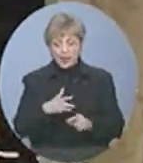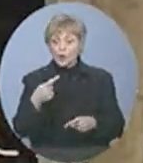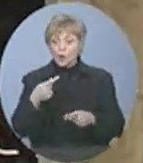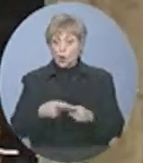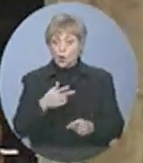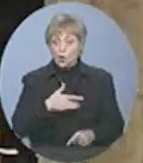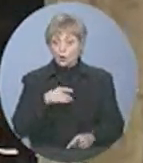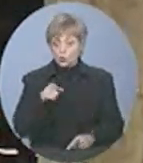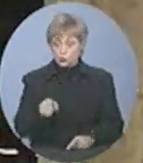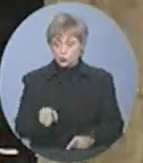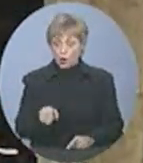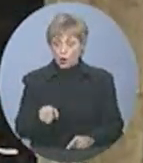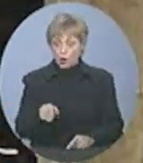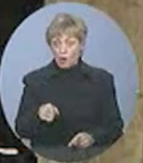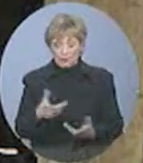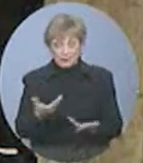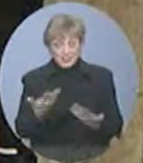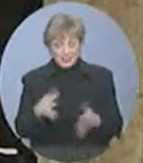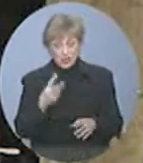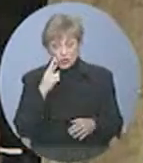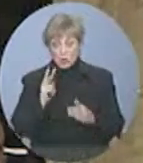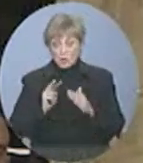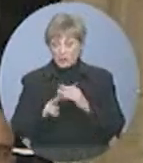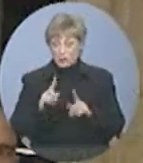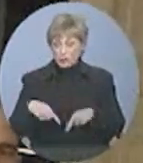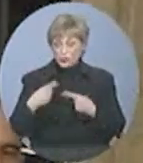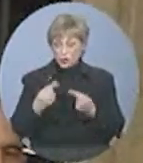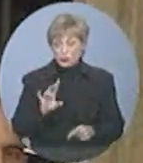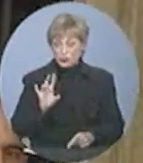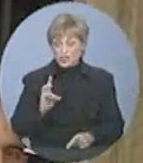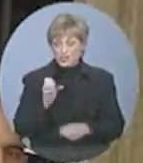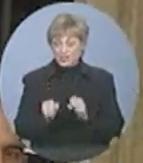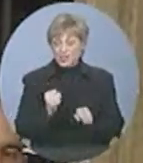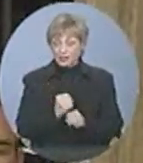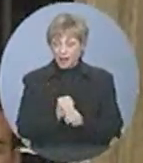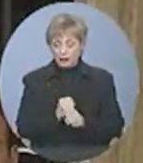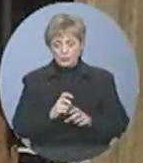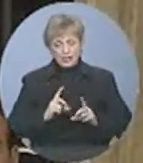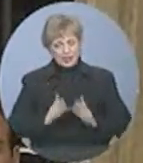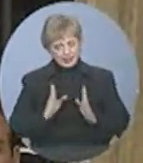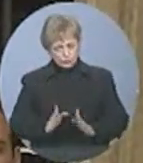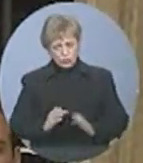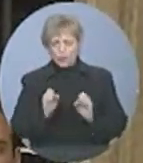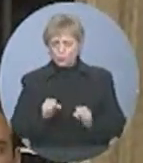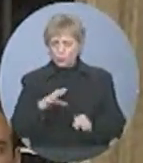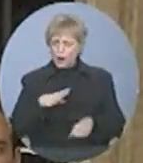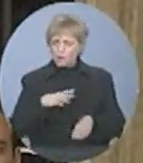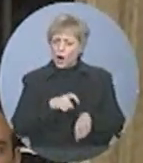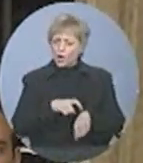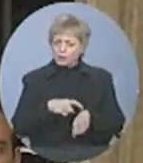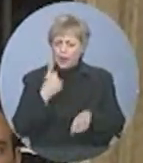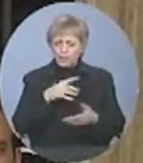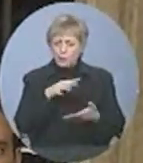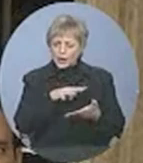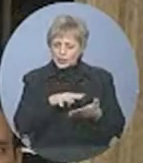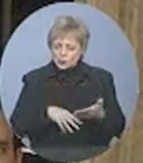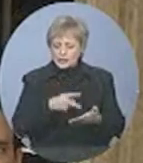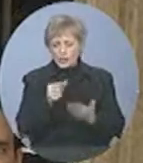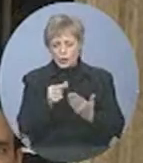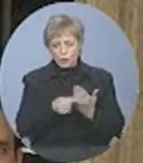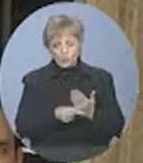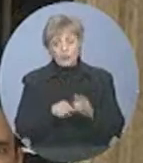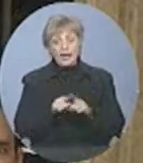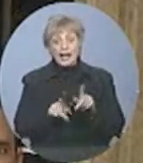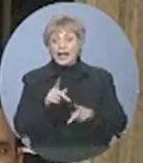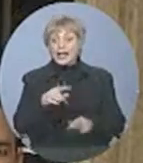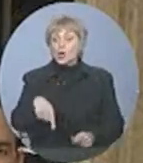prévu depuis 7 ans. Et les députés pourraient prendre le temps d'étudier le dossier, le public